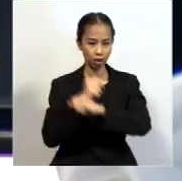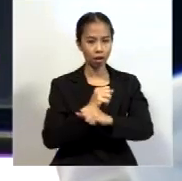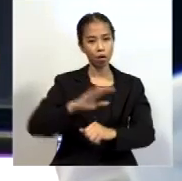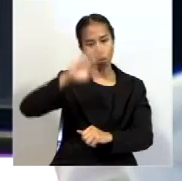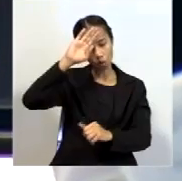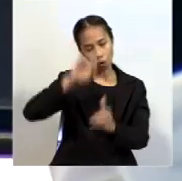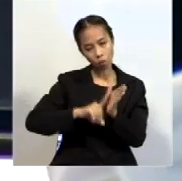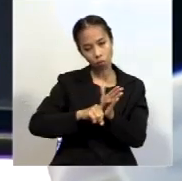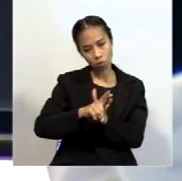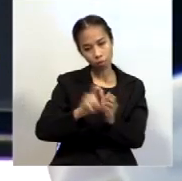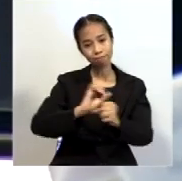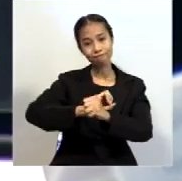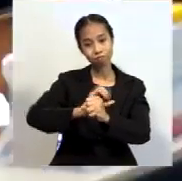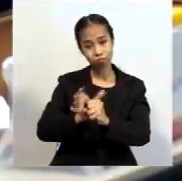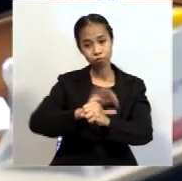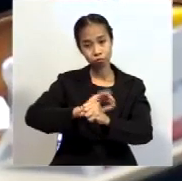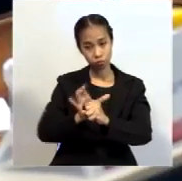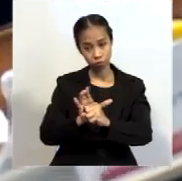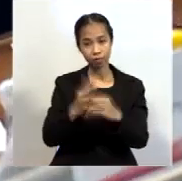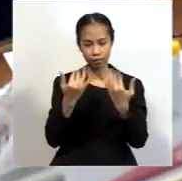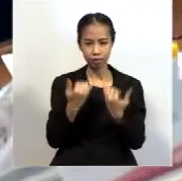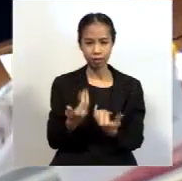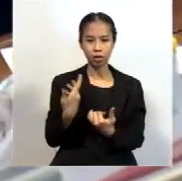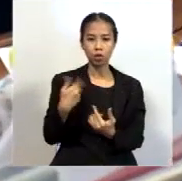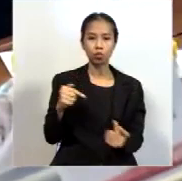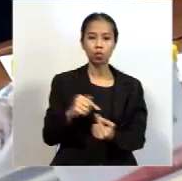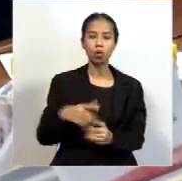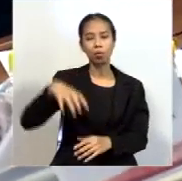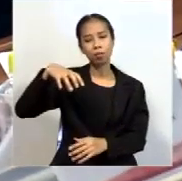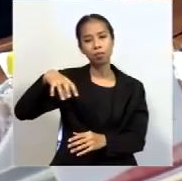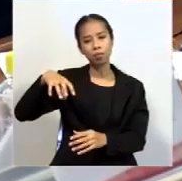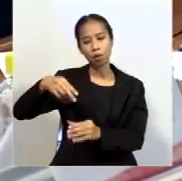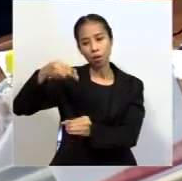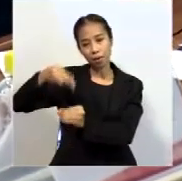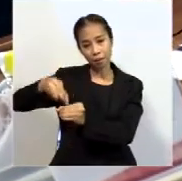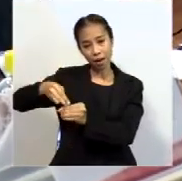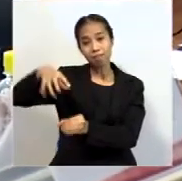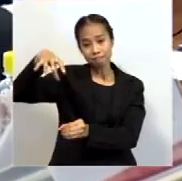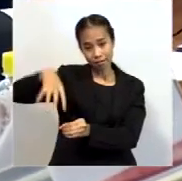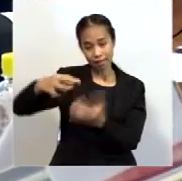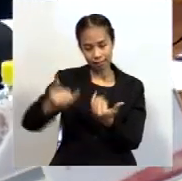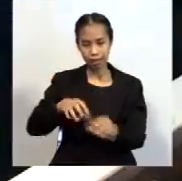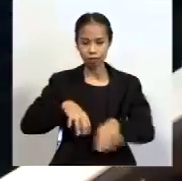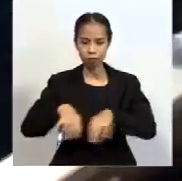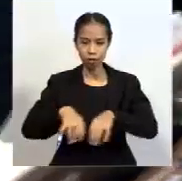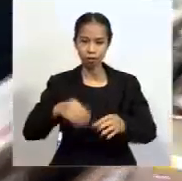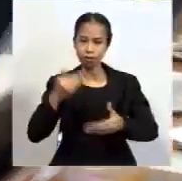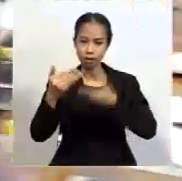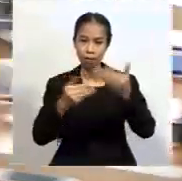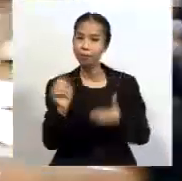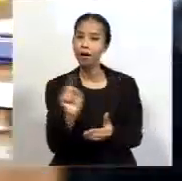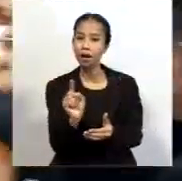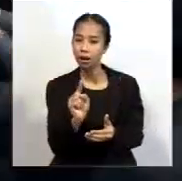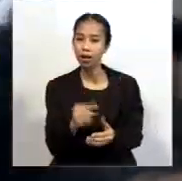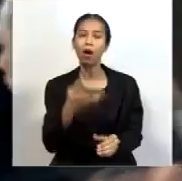-19ในเบื้องต้นสถานีบริการน้ำมันและภาคเอกชนจะร่วมกันจัดรายการส่งเสริมการขายเติมน้